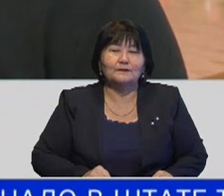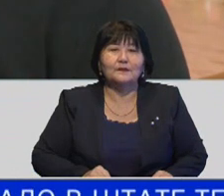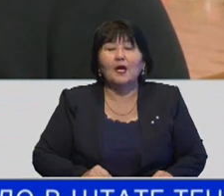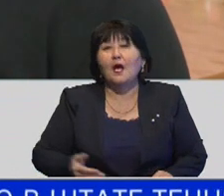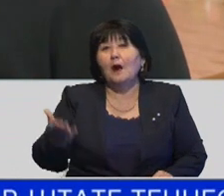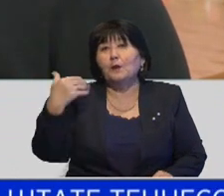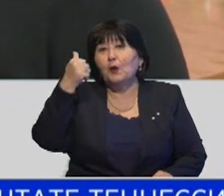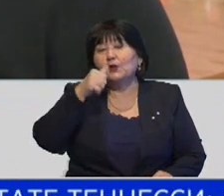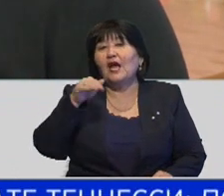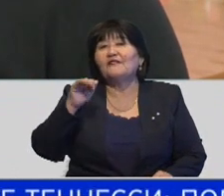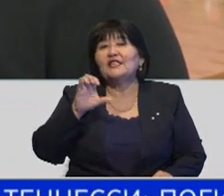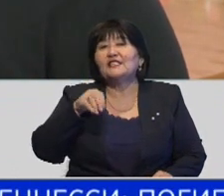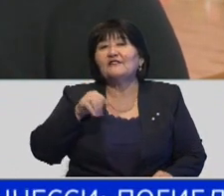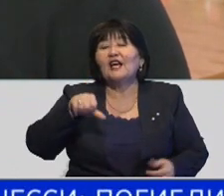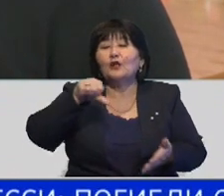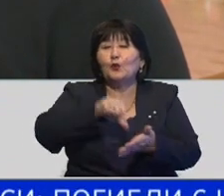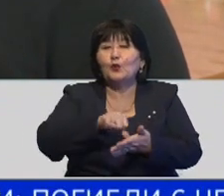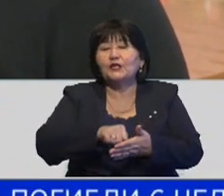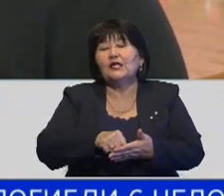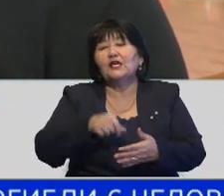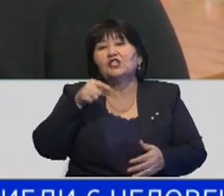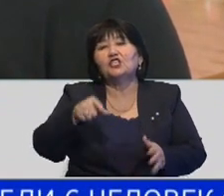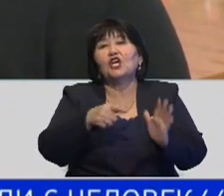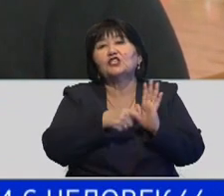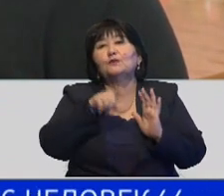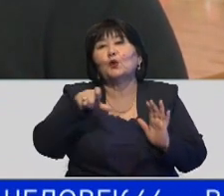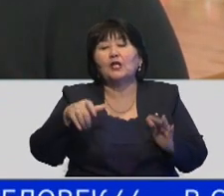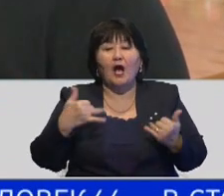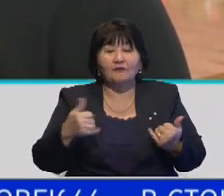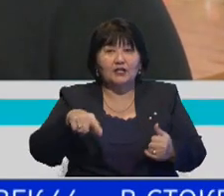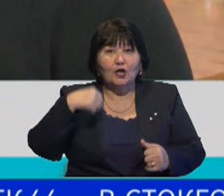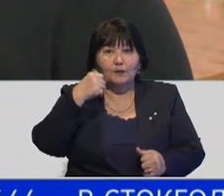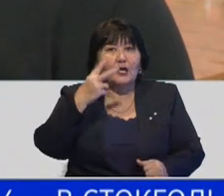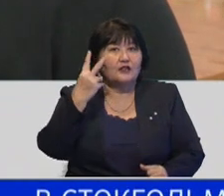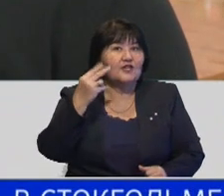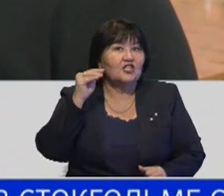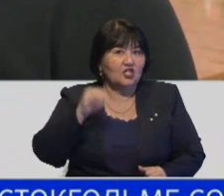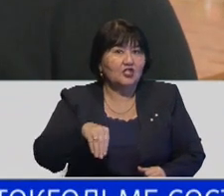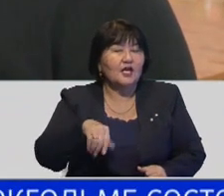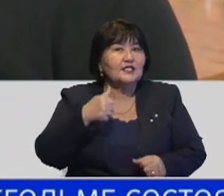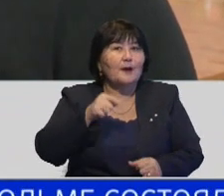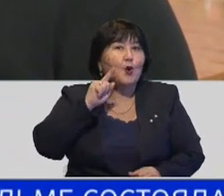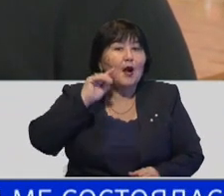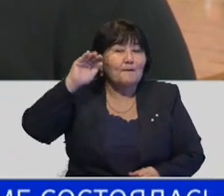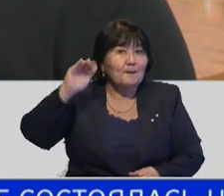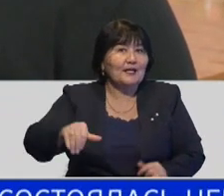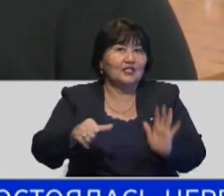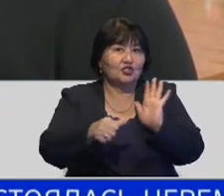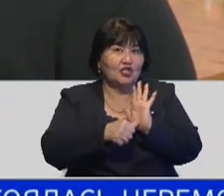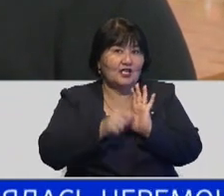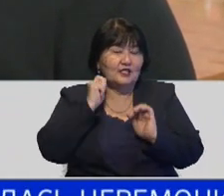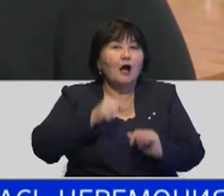В прошлом году в фестивале приняли участие 1700 человек, в этом году 2000. Самому младшему 6